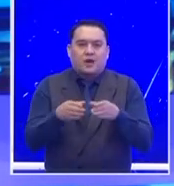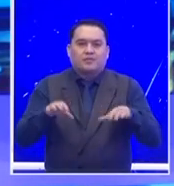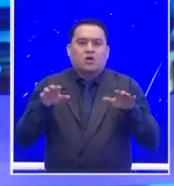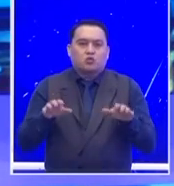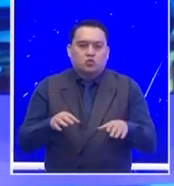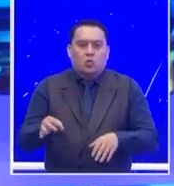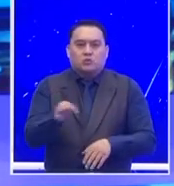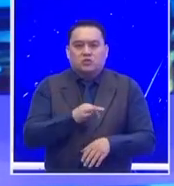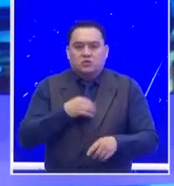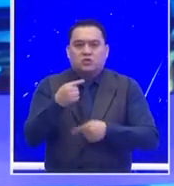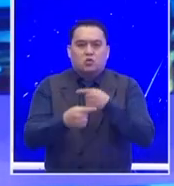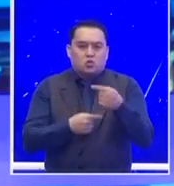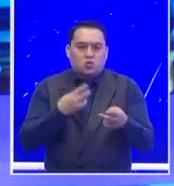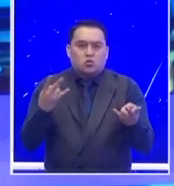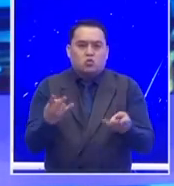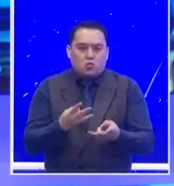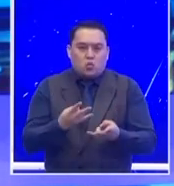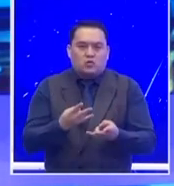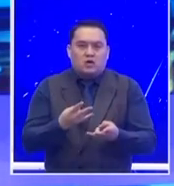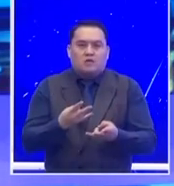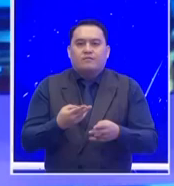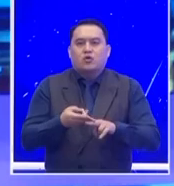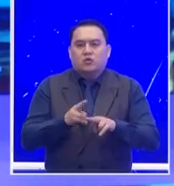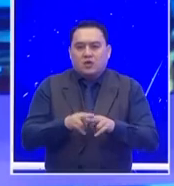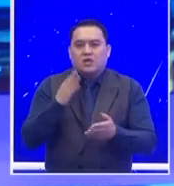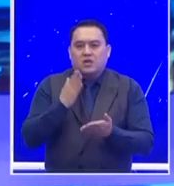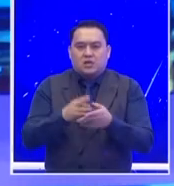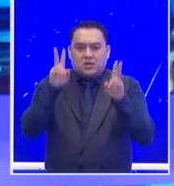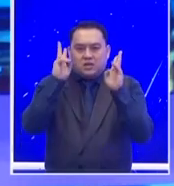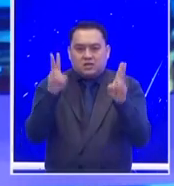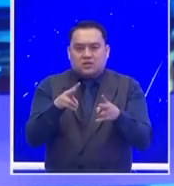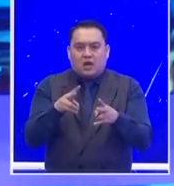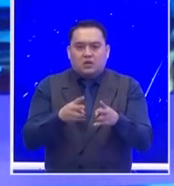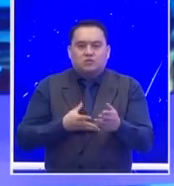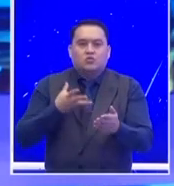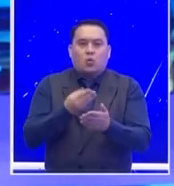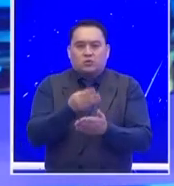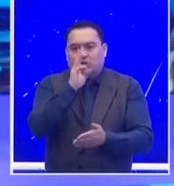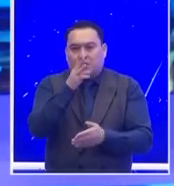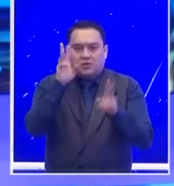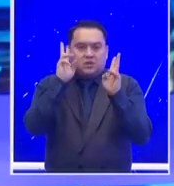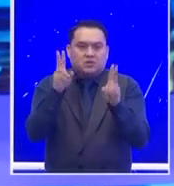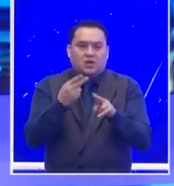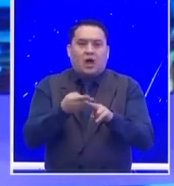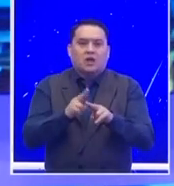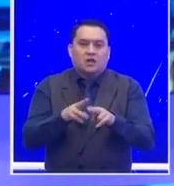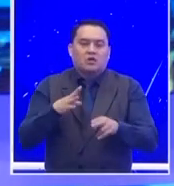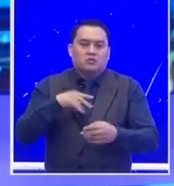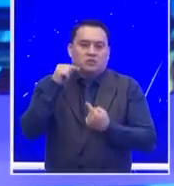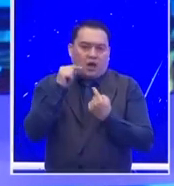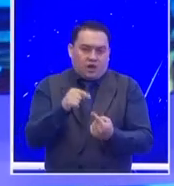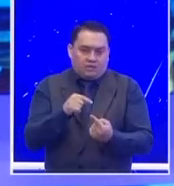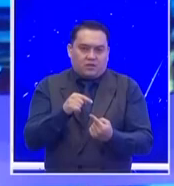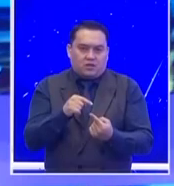председателю профсоюзной организации следует, что немало таких, кто не знает порядка начисления своей заработной платы, а